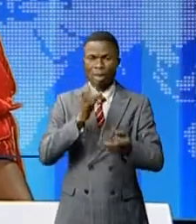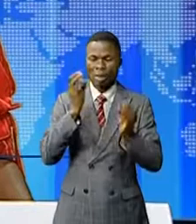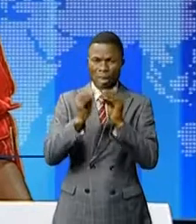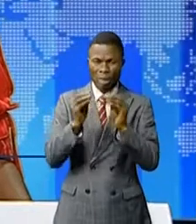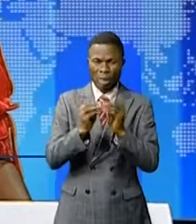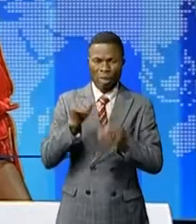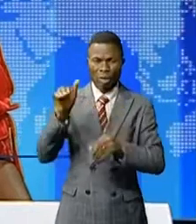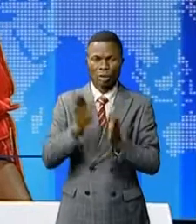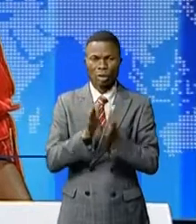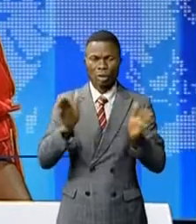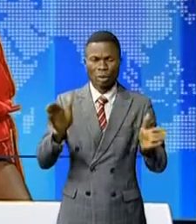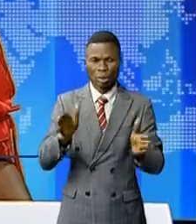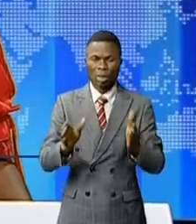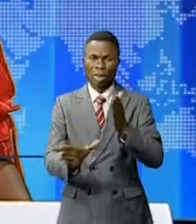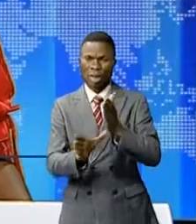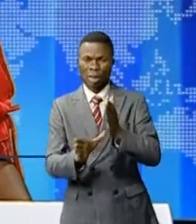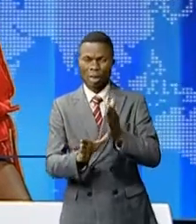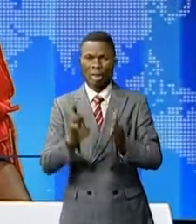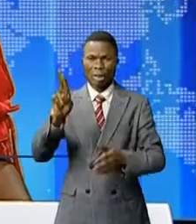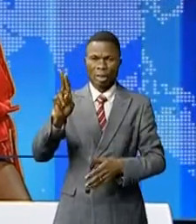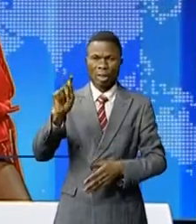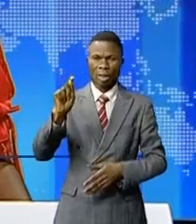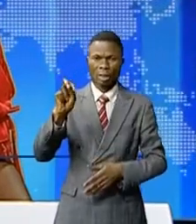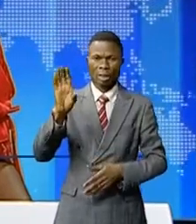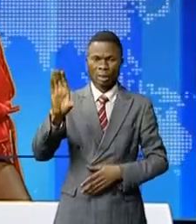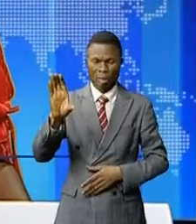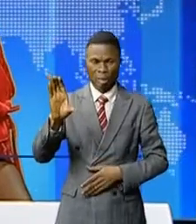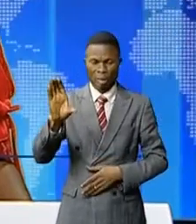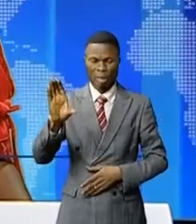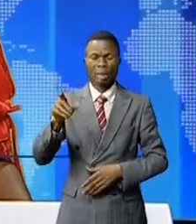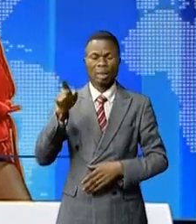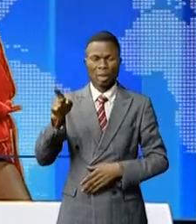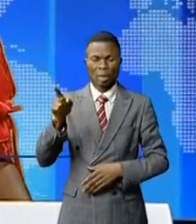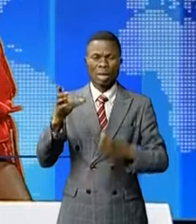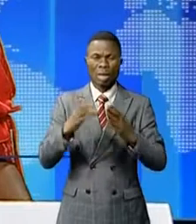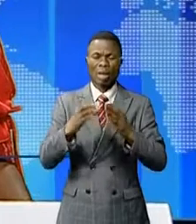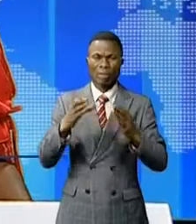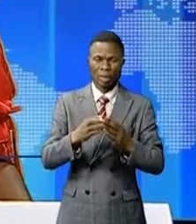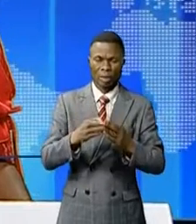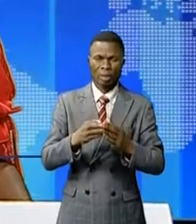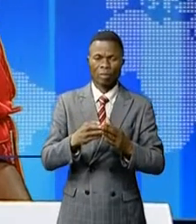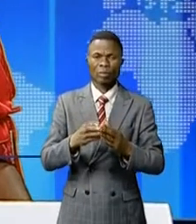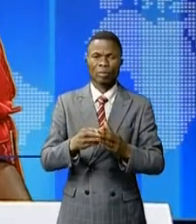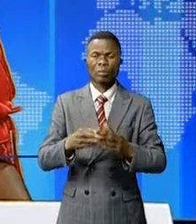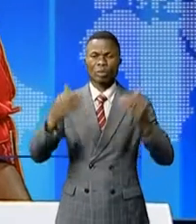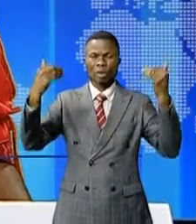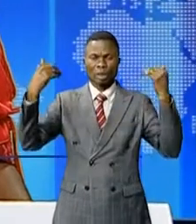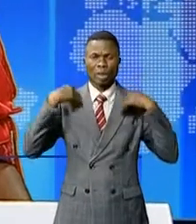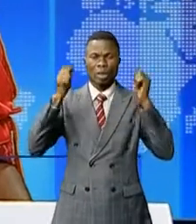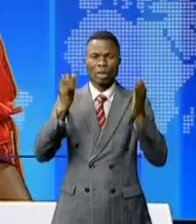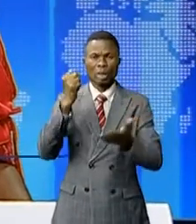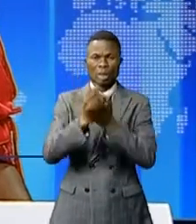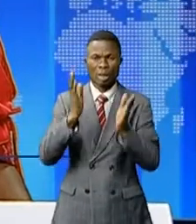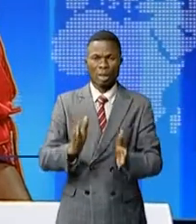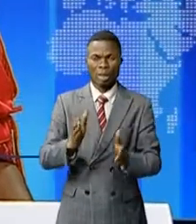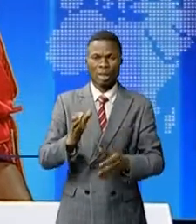eu le directeur général AI de la Radio-Télévision nationale congolaise, Freddy Mulumba Kabwai, avec l'attaché de presse de l'ambassade